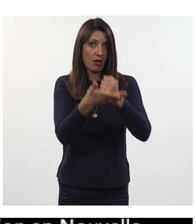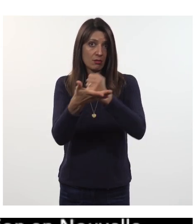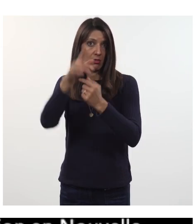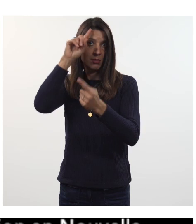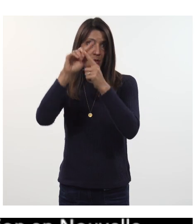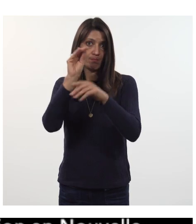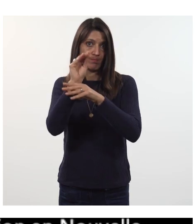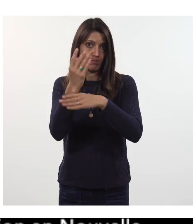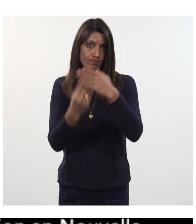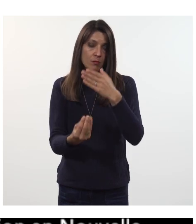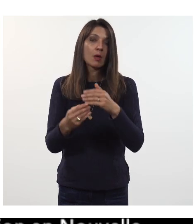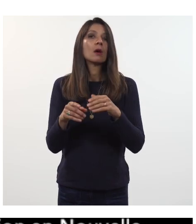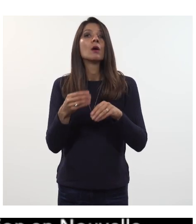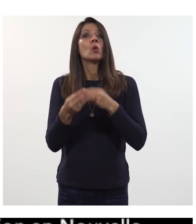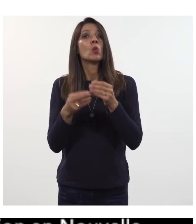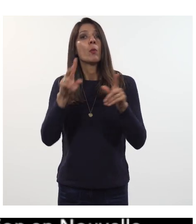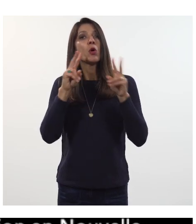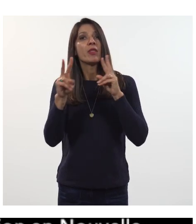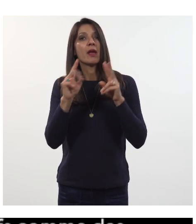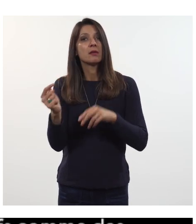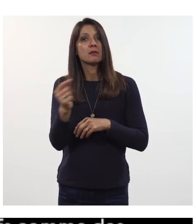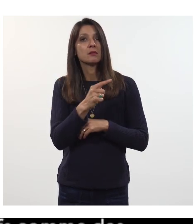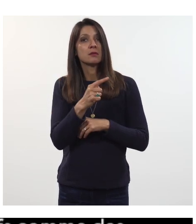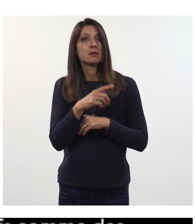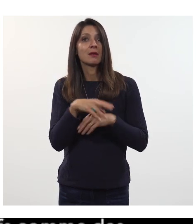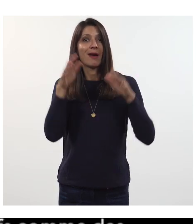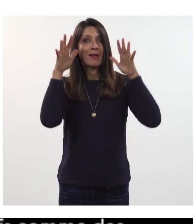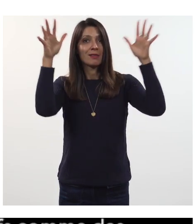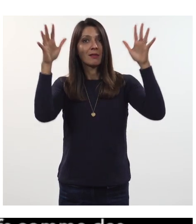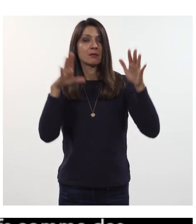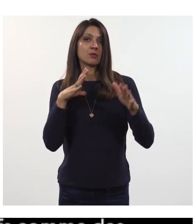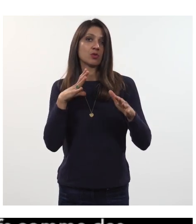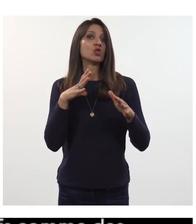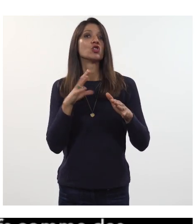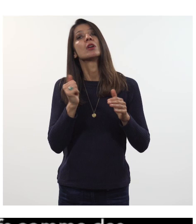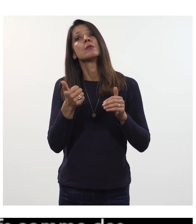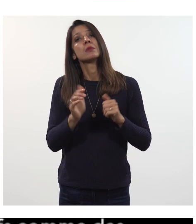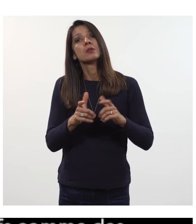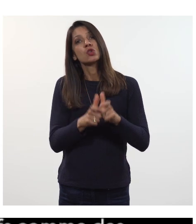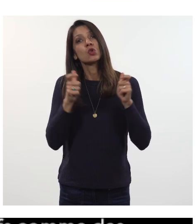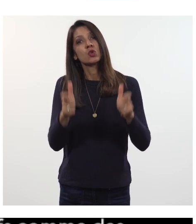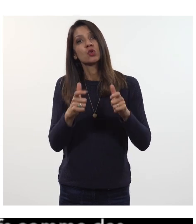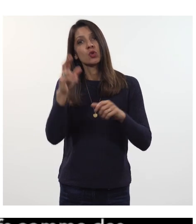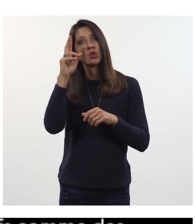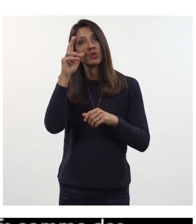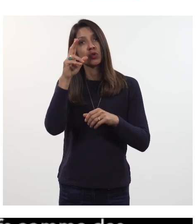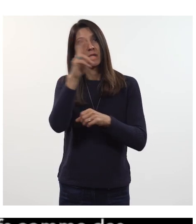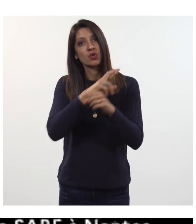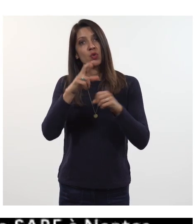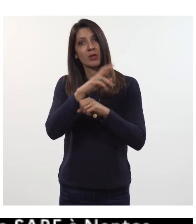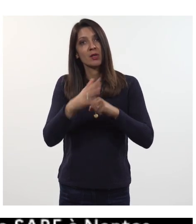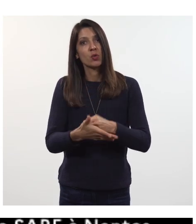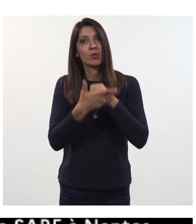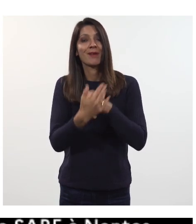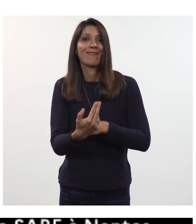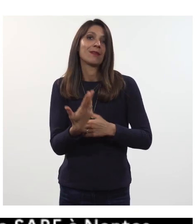Et également en Bretagne, notamment sur Rennes, vous avez la structure régionale d'appui à la qualité des soins et de la sécurité qui